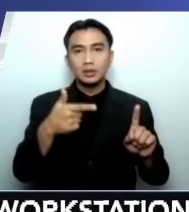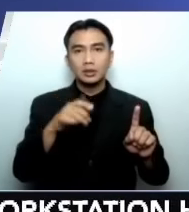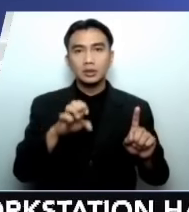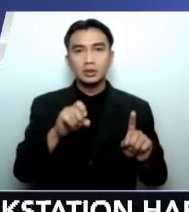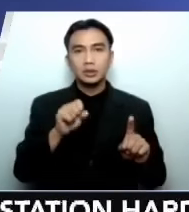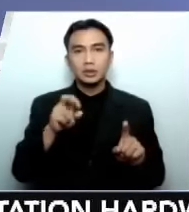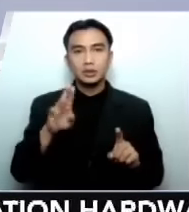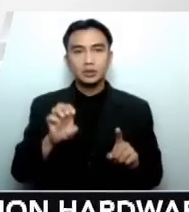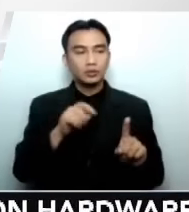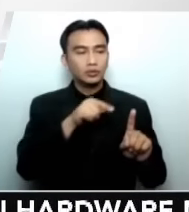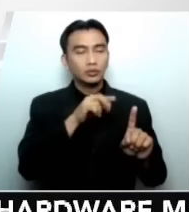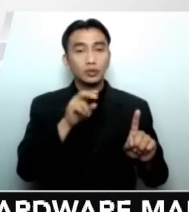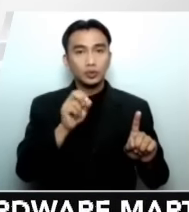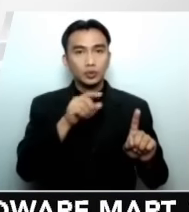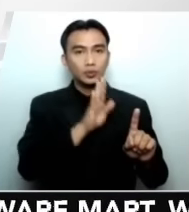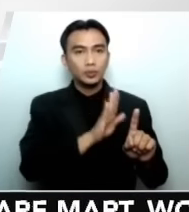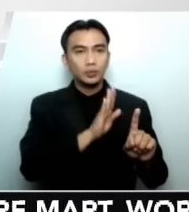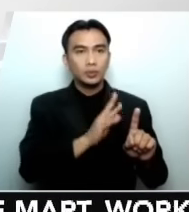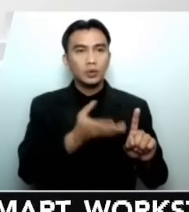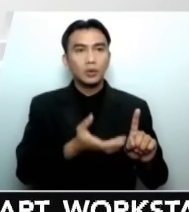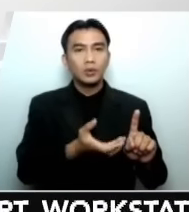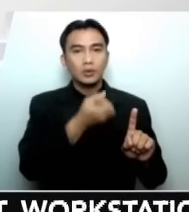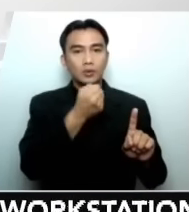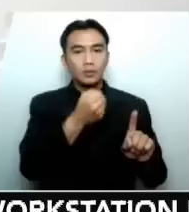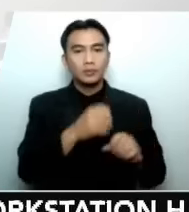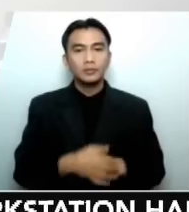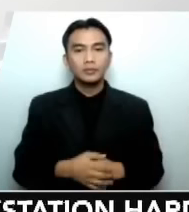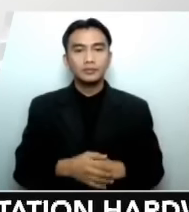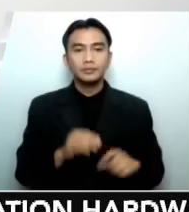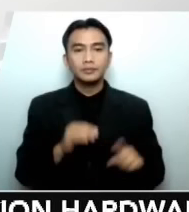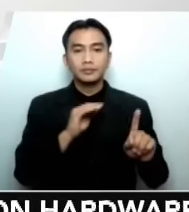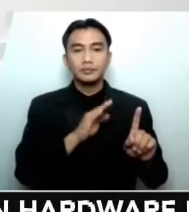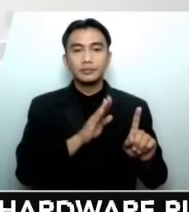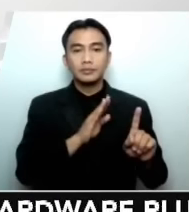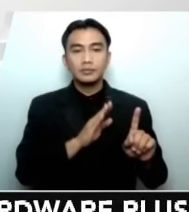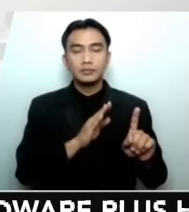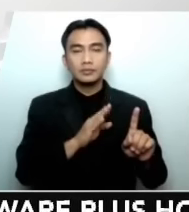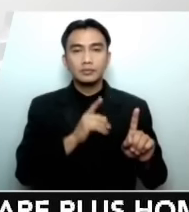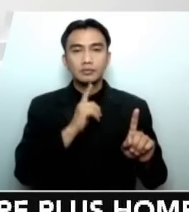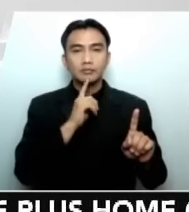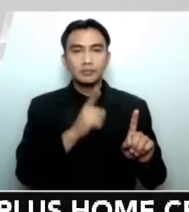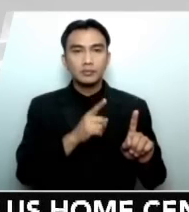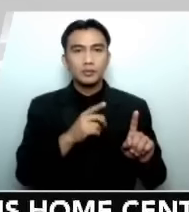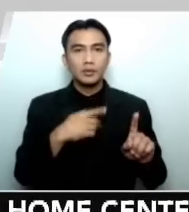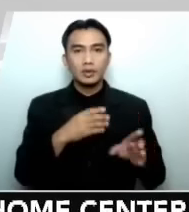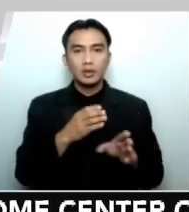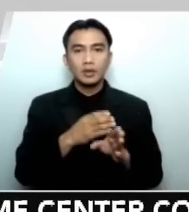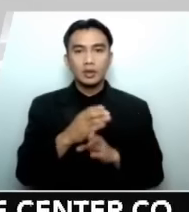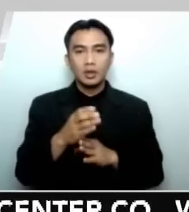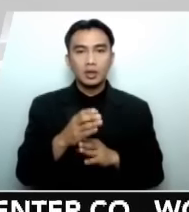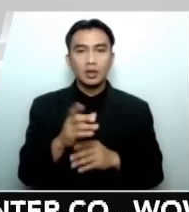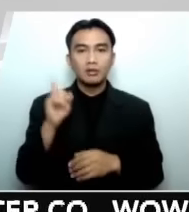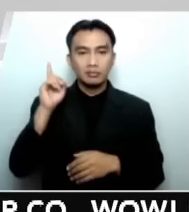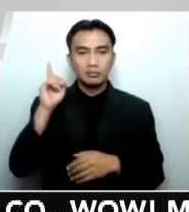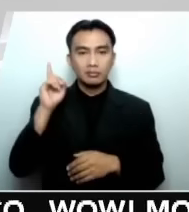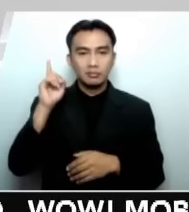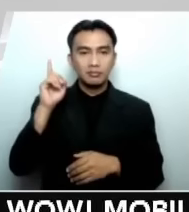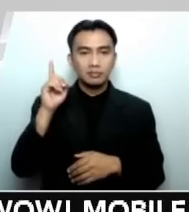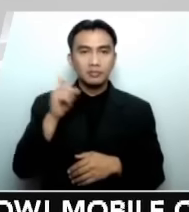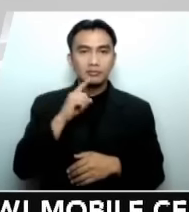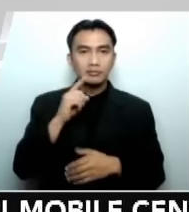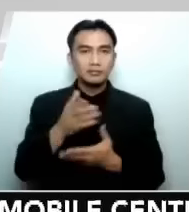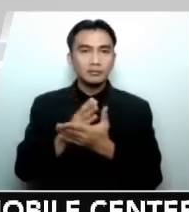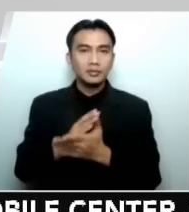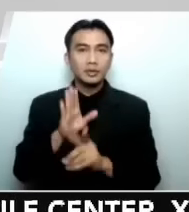Jisoo. December na ipakilala ni Jennie Kim ang kanyang Odd Atelier. 2 weeks ago naman, ibinahagi ni Lisa ang